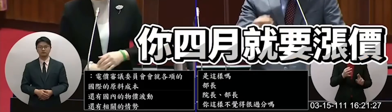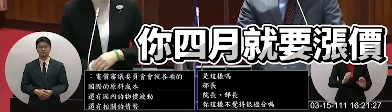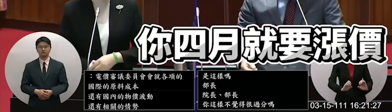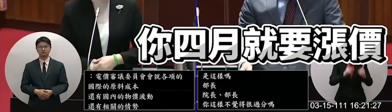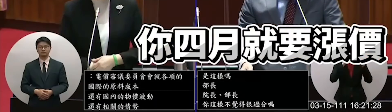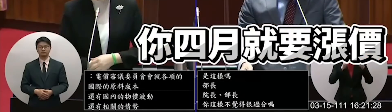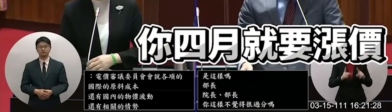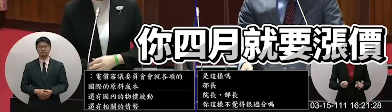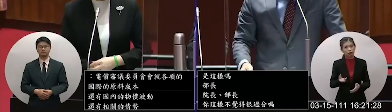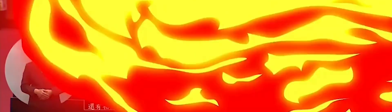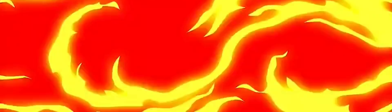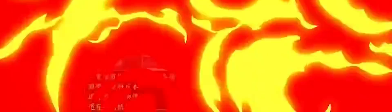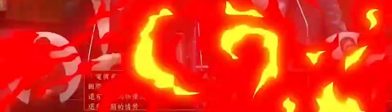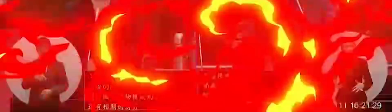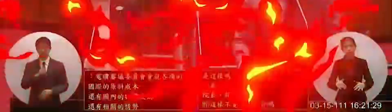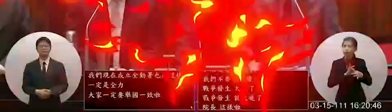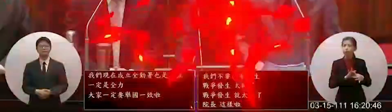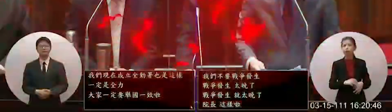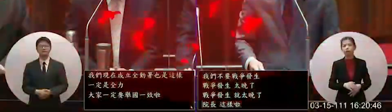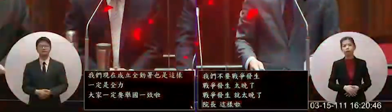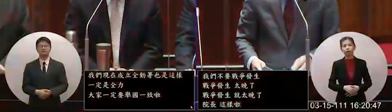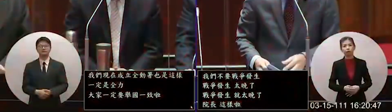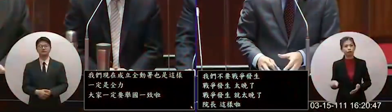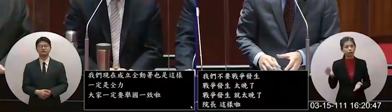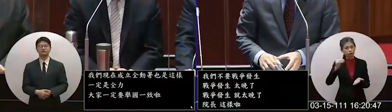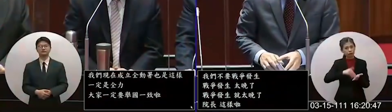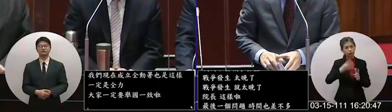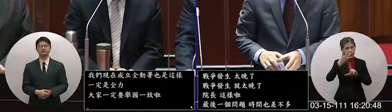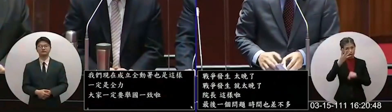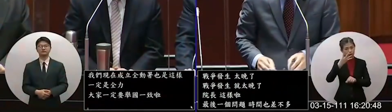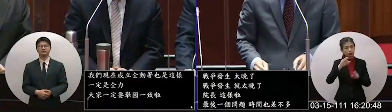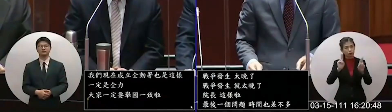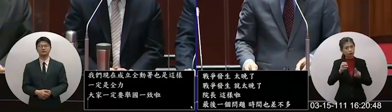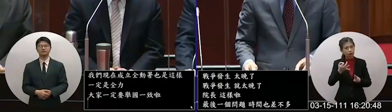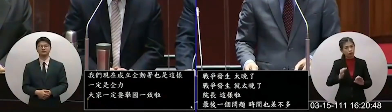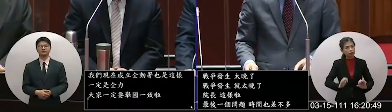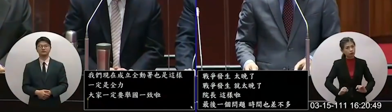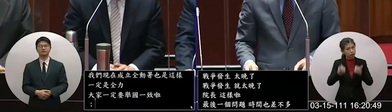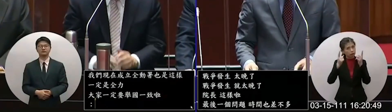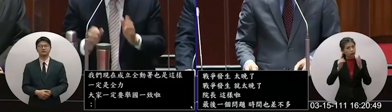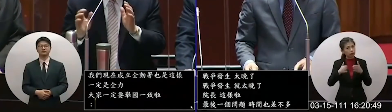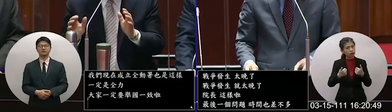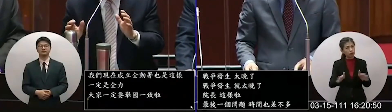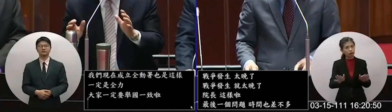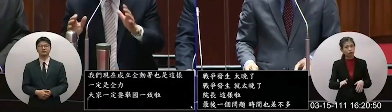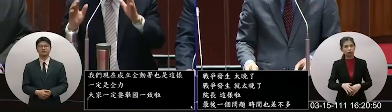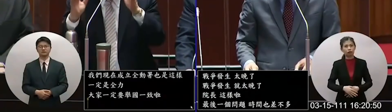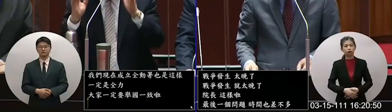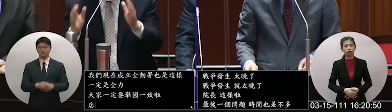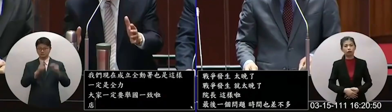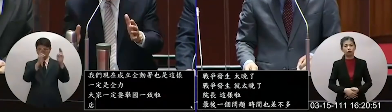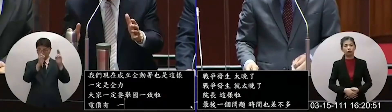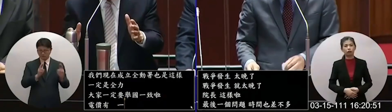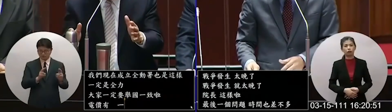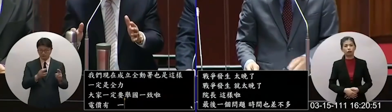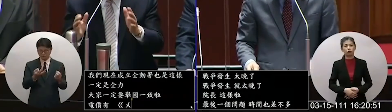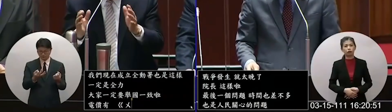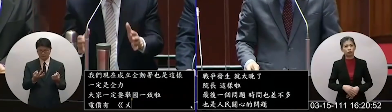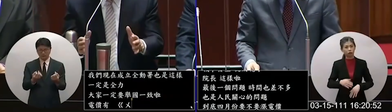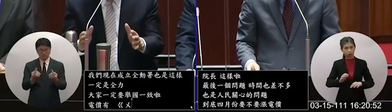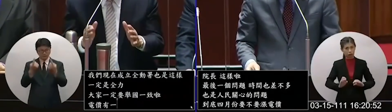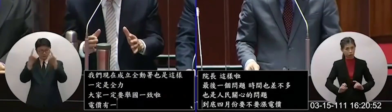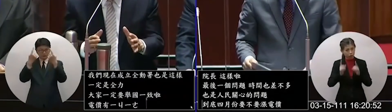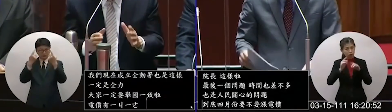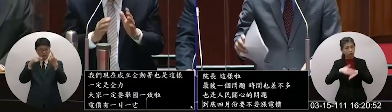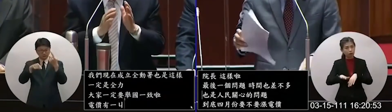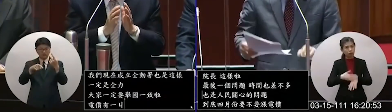戏有问题被踢给， 这是 到底四月份要不要涨电价？ 电价有一个机制， 会不会涨、啊？